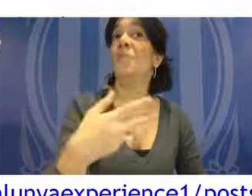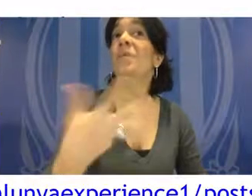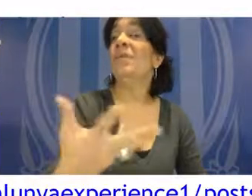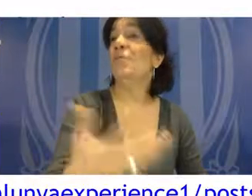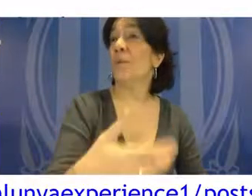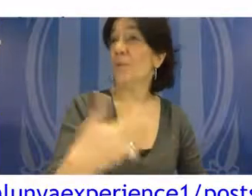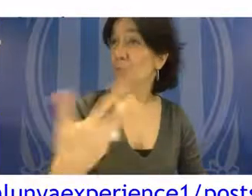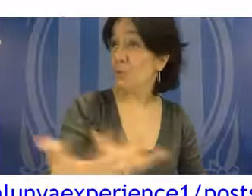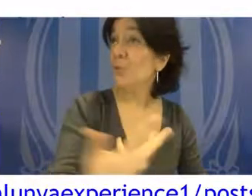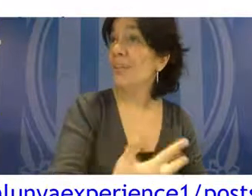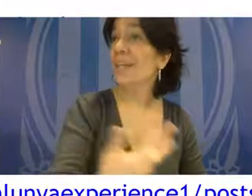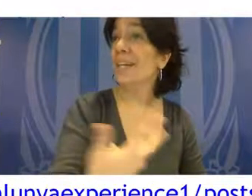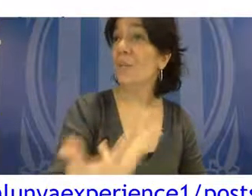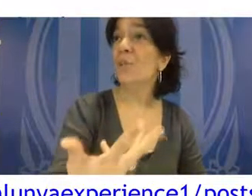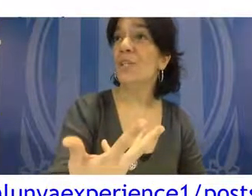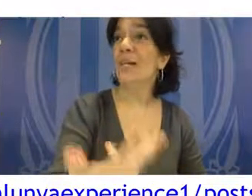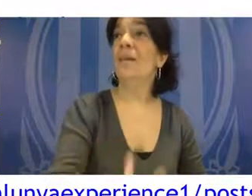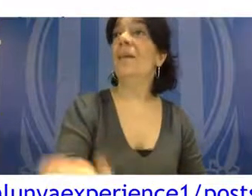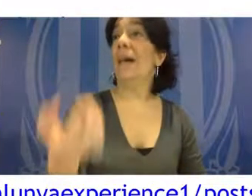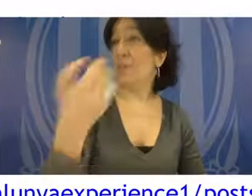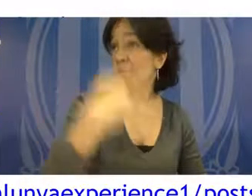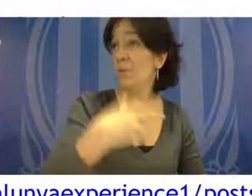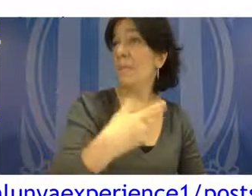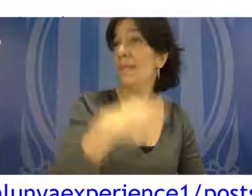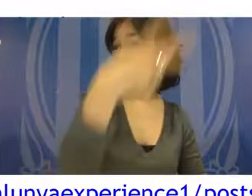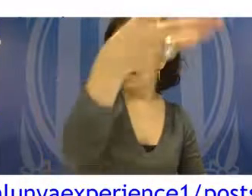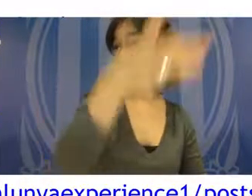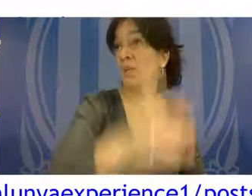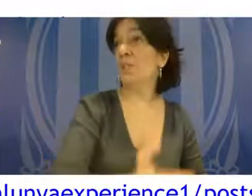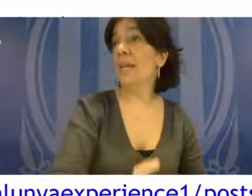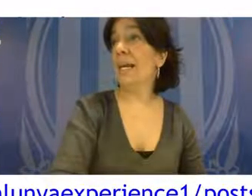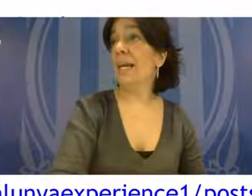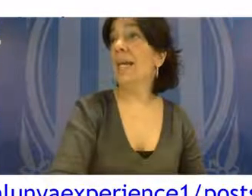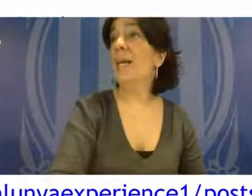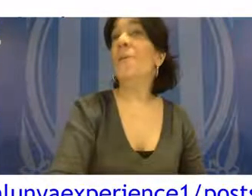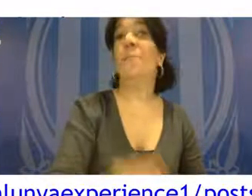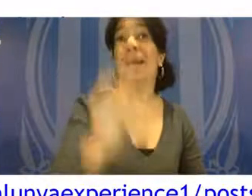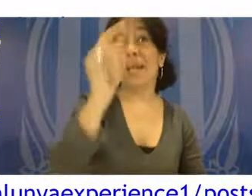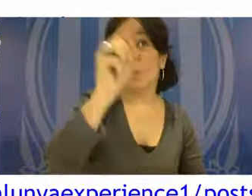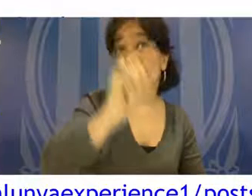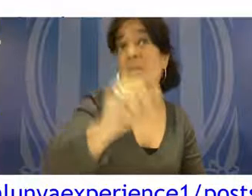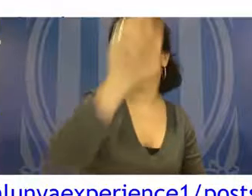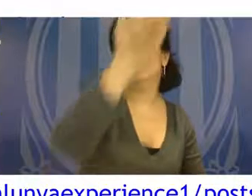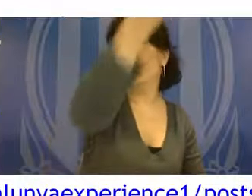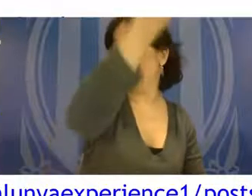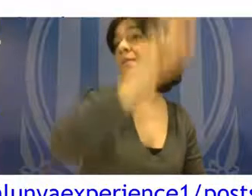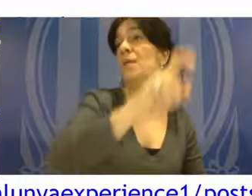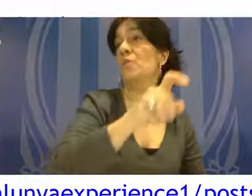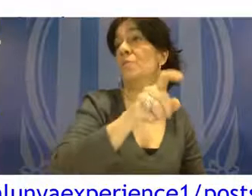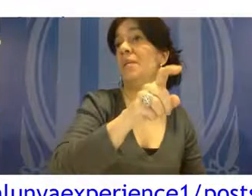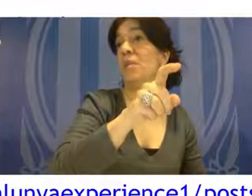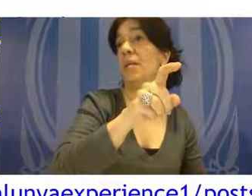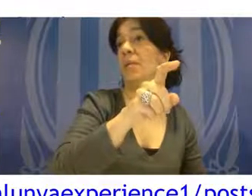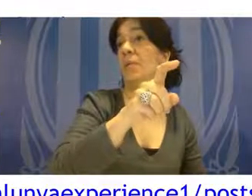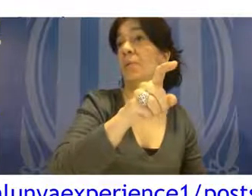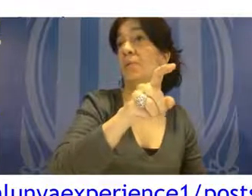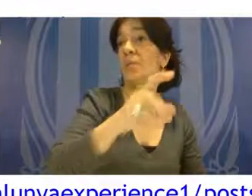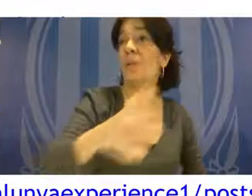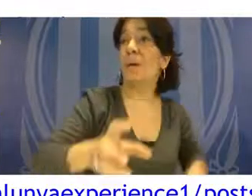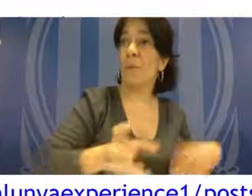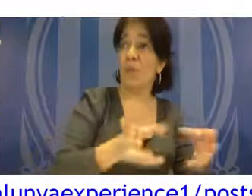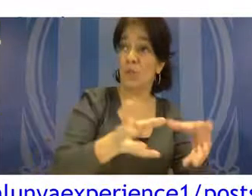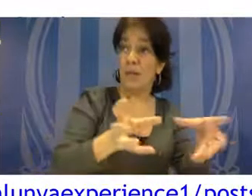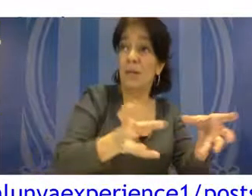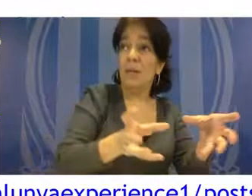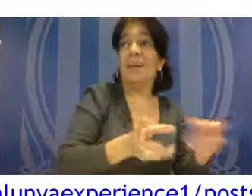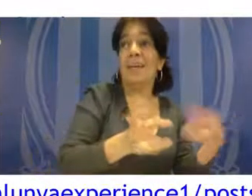teniu vídeos de promoció turística vostra, els podem enllaçar en el nostre canal perquè compteu amb més de 2 milions de reproduccions, amb la